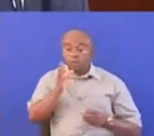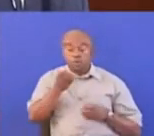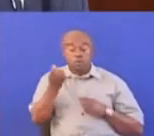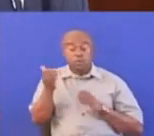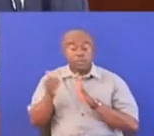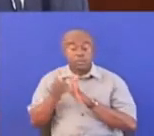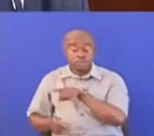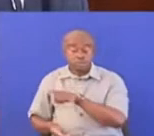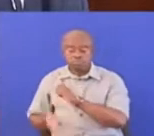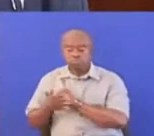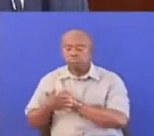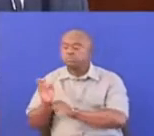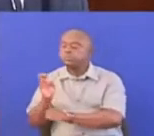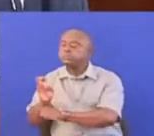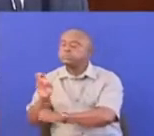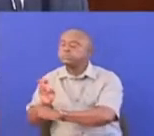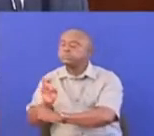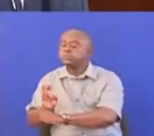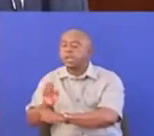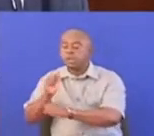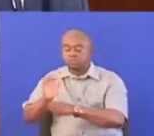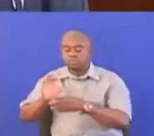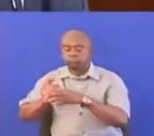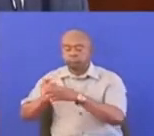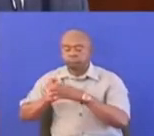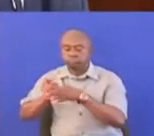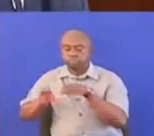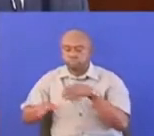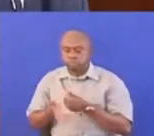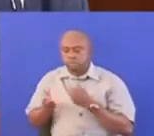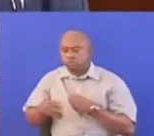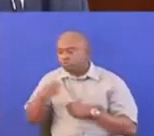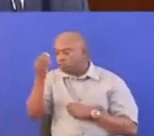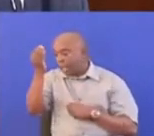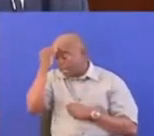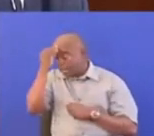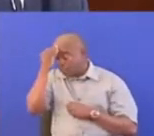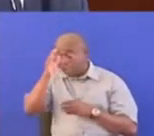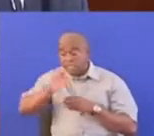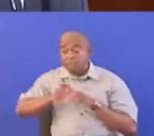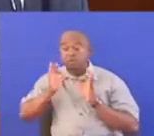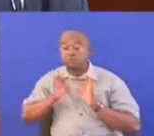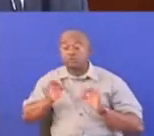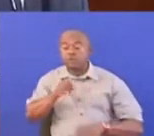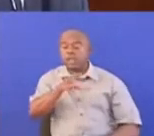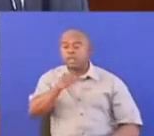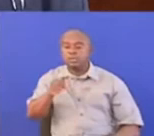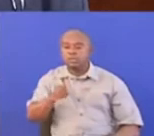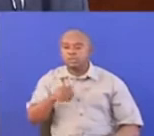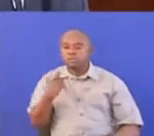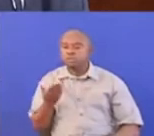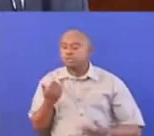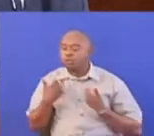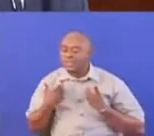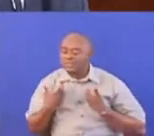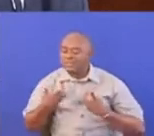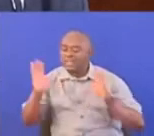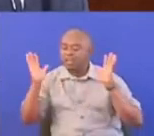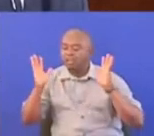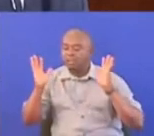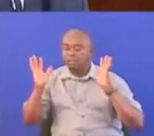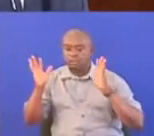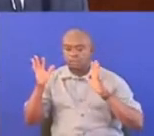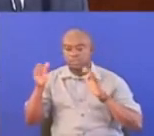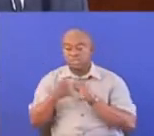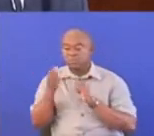sheria waweze kuisimamia na wao washiriki kwa ajili ya kutoa elimu ya matumizi bora ya ardhi, badala ya kuachia tu jambo hili likaenda